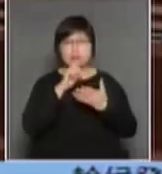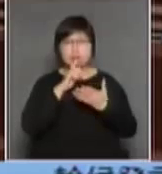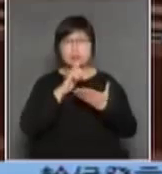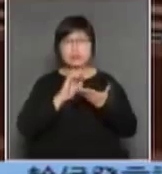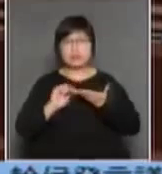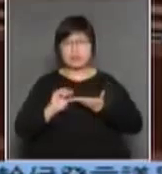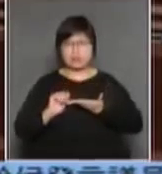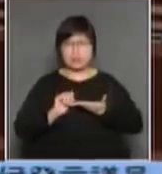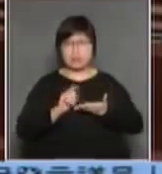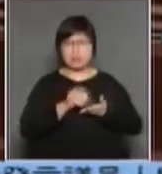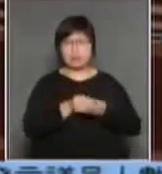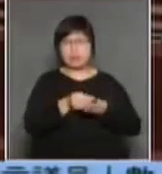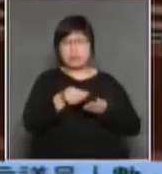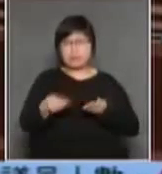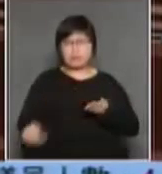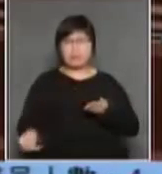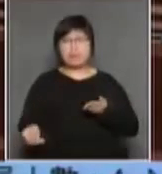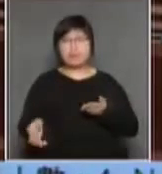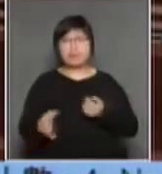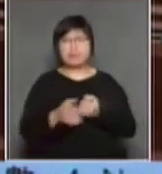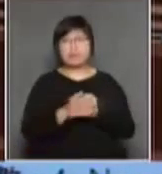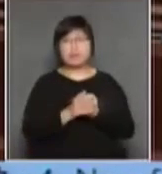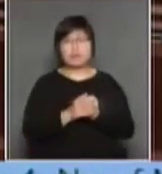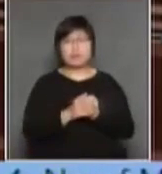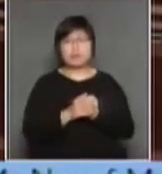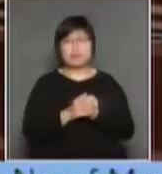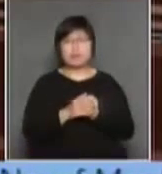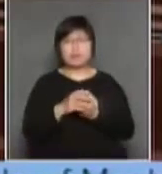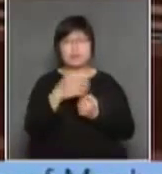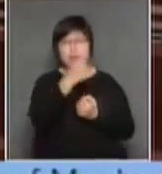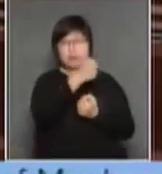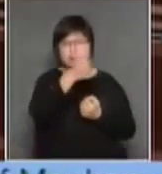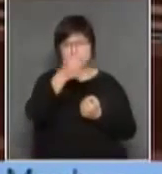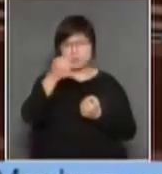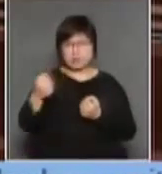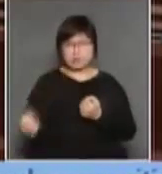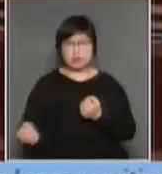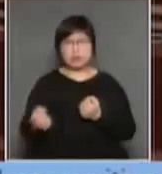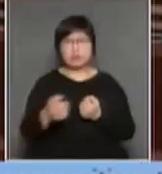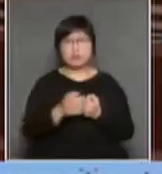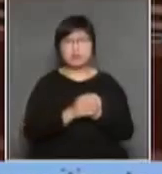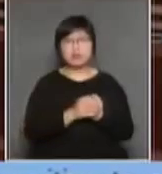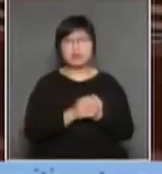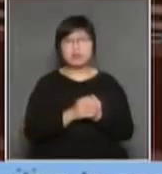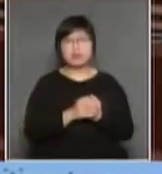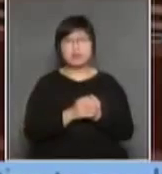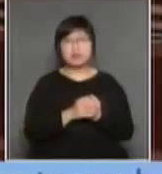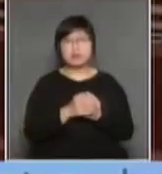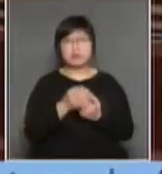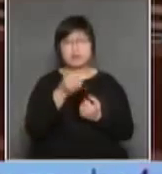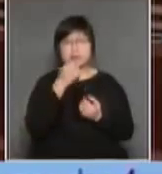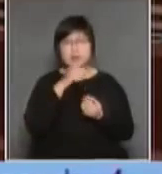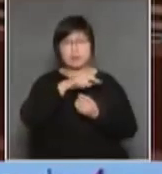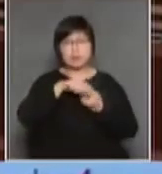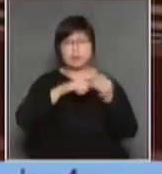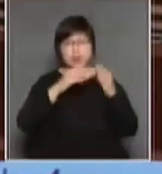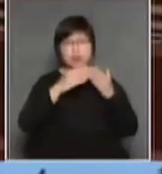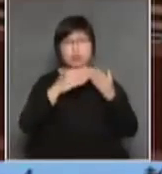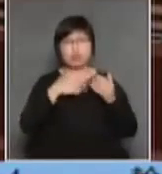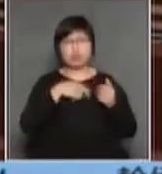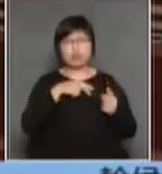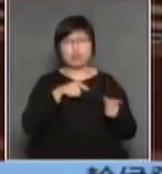呢，下放到去俾即係將啲權力下放去到俾食環署嘅總監或者